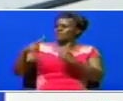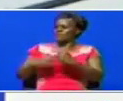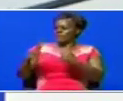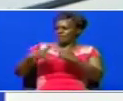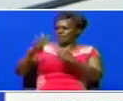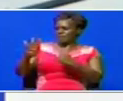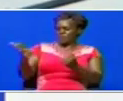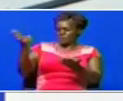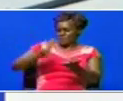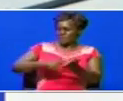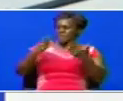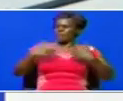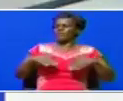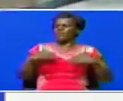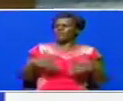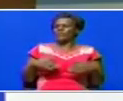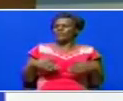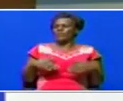82,794 registered voters.